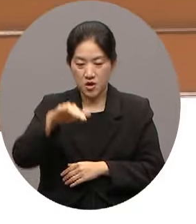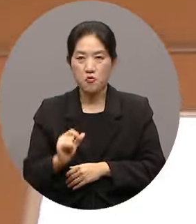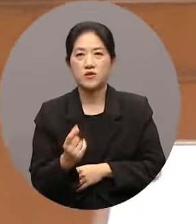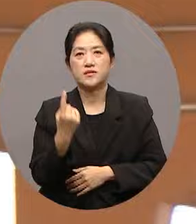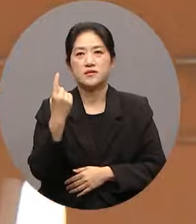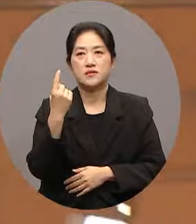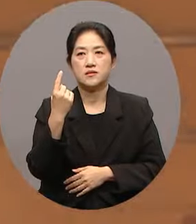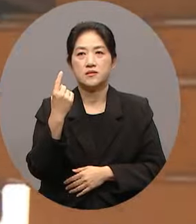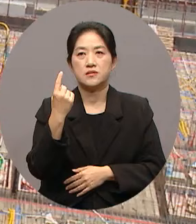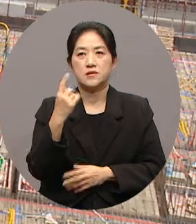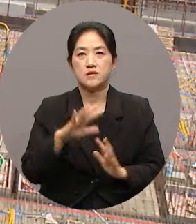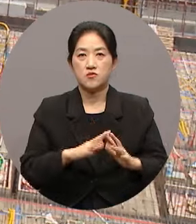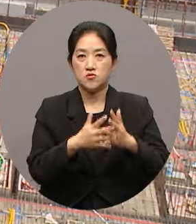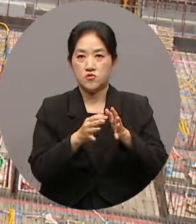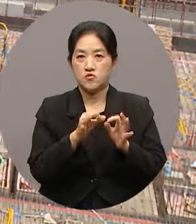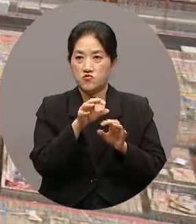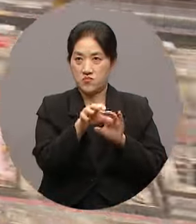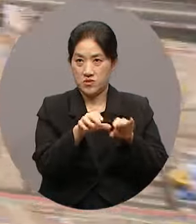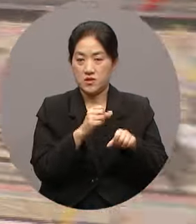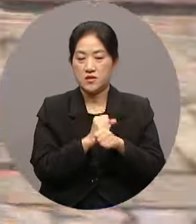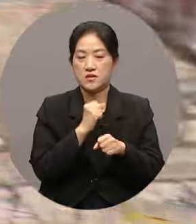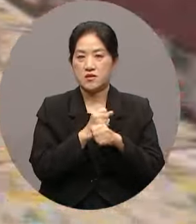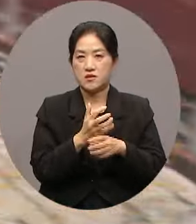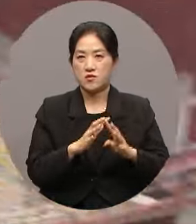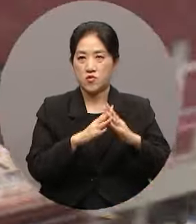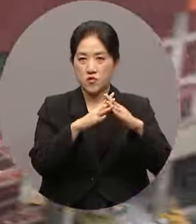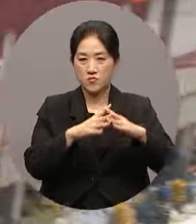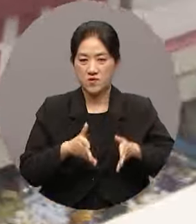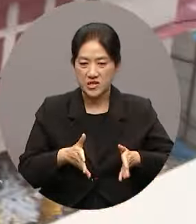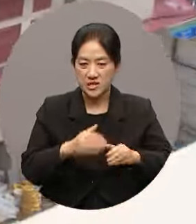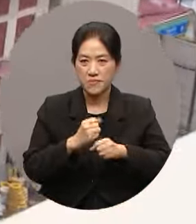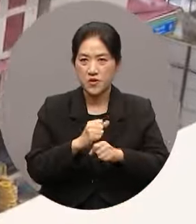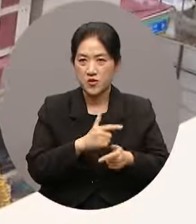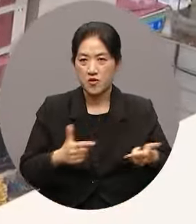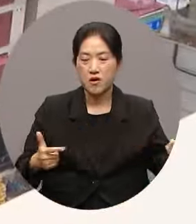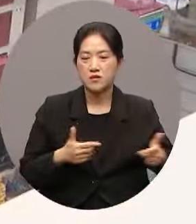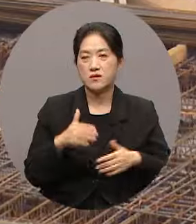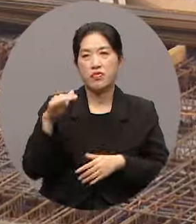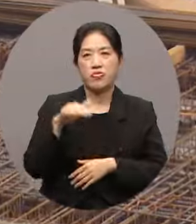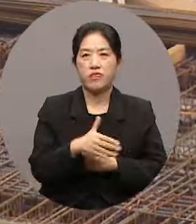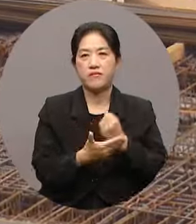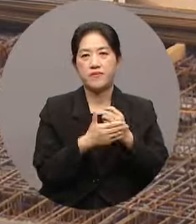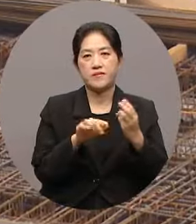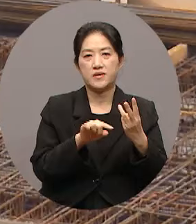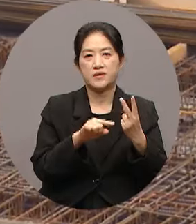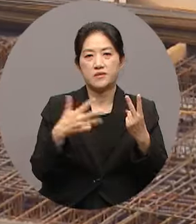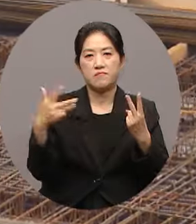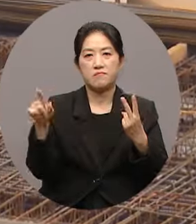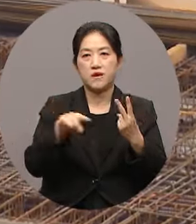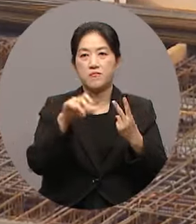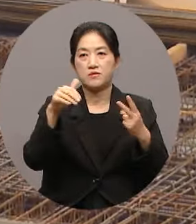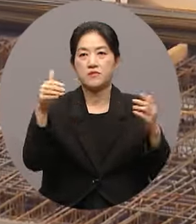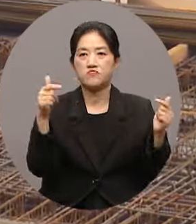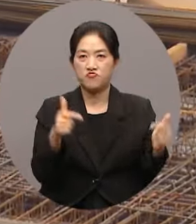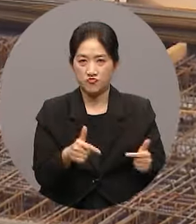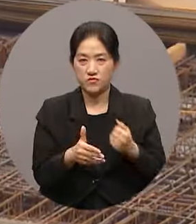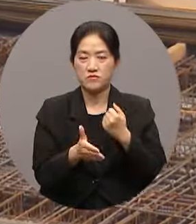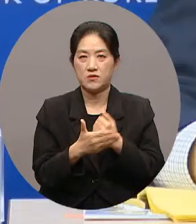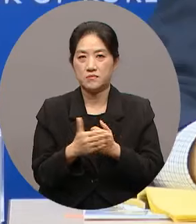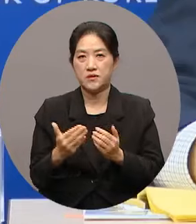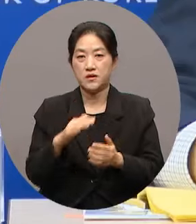나타냈습니다. 건설 투자도 건물과 토목건설 부진 영향으로 2.8% 줄면서 성장률을